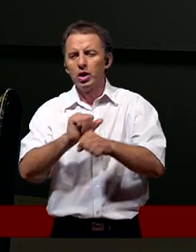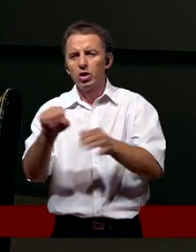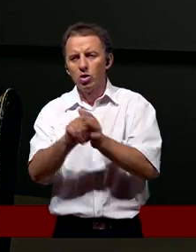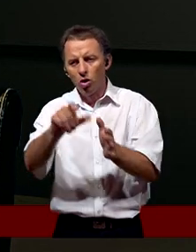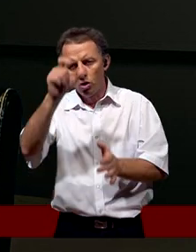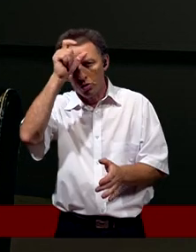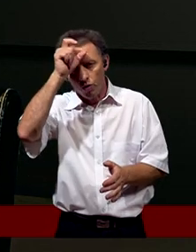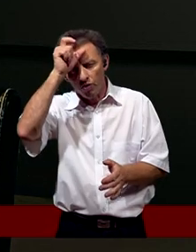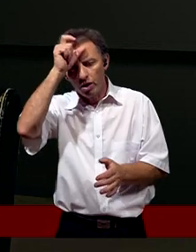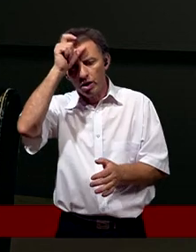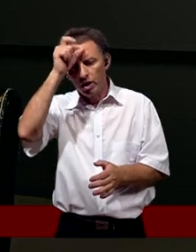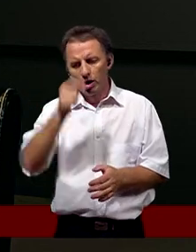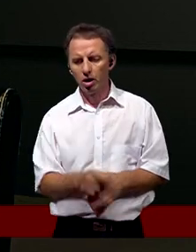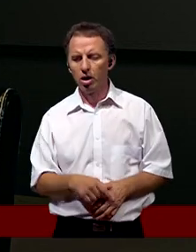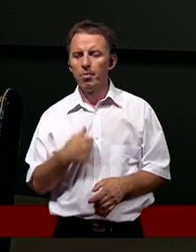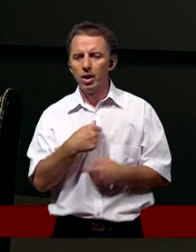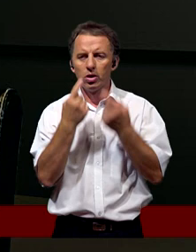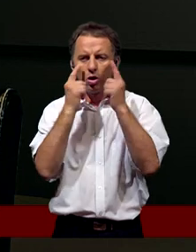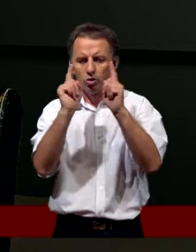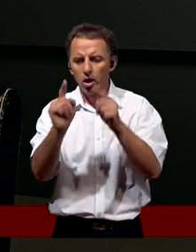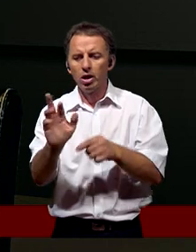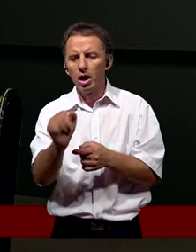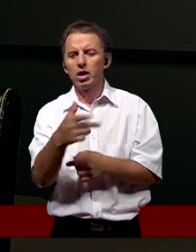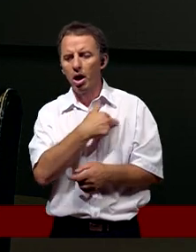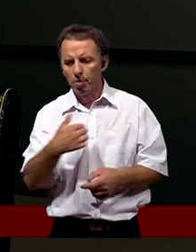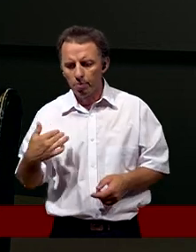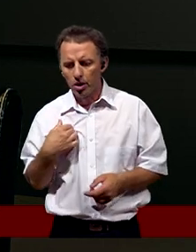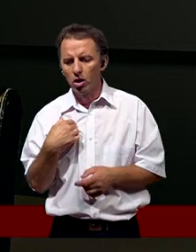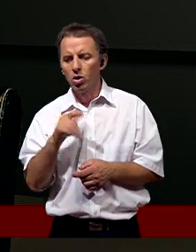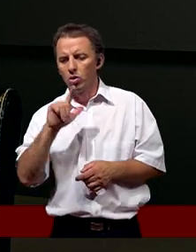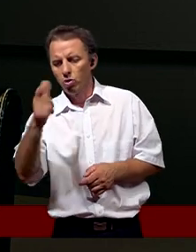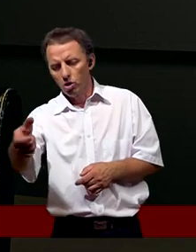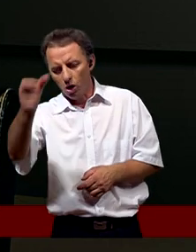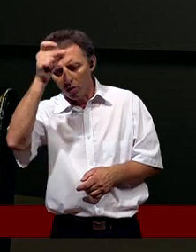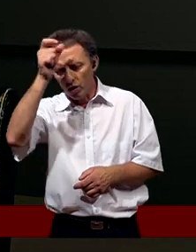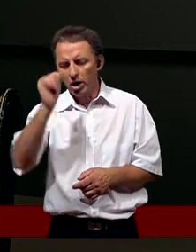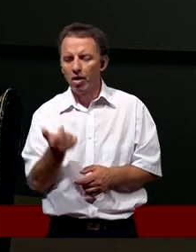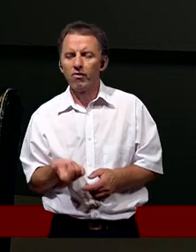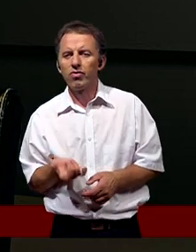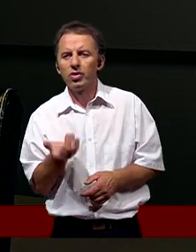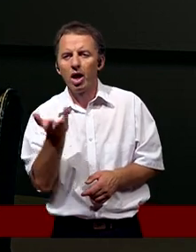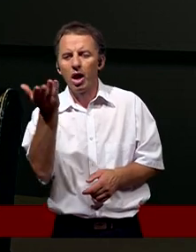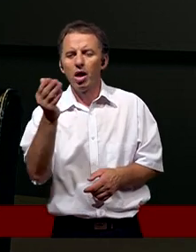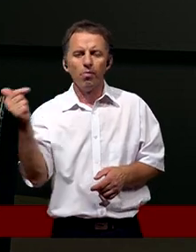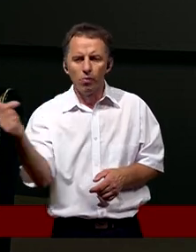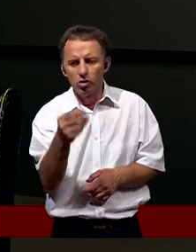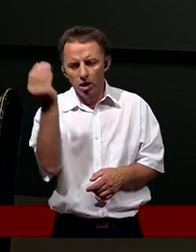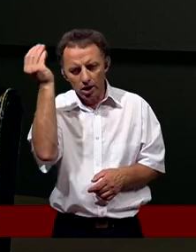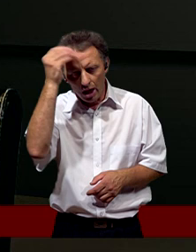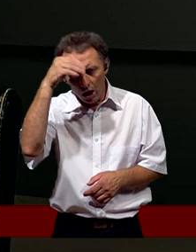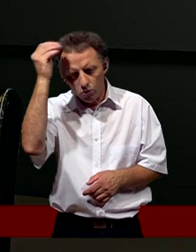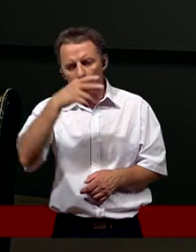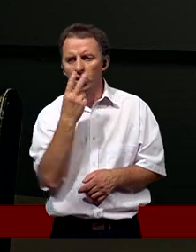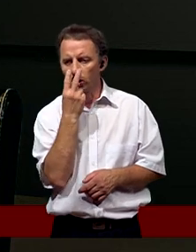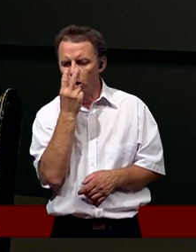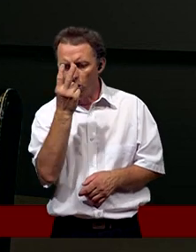człowieka, no jak my postrzegamy tak samo my drugiego człowieka i jak wiele musimy się nauczyć,